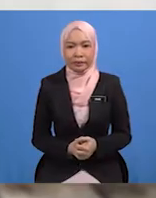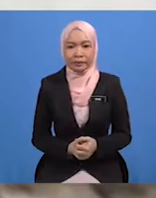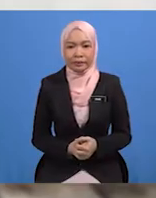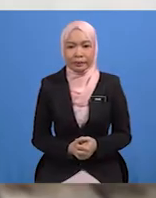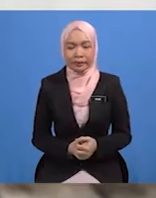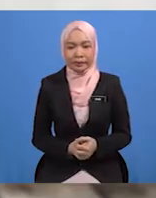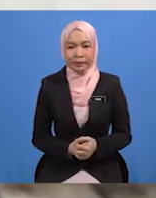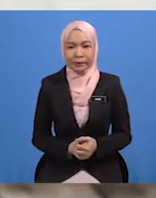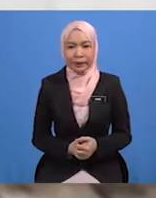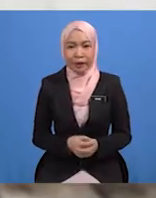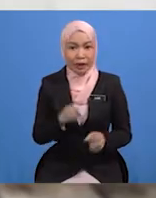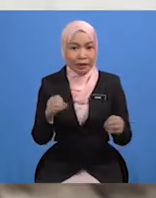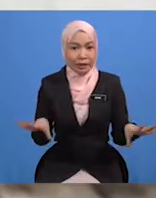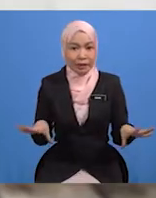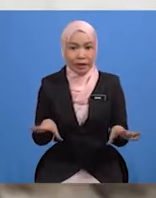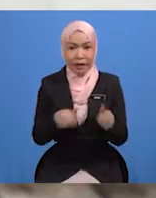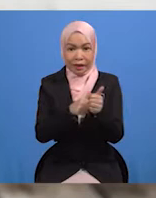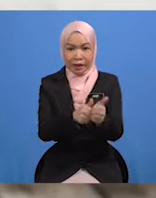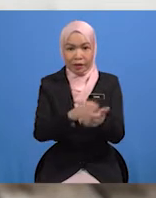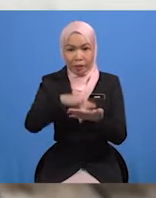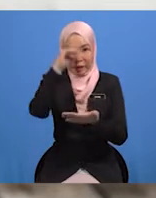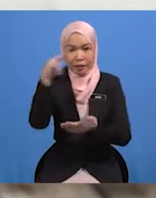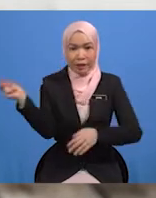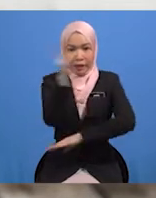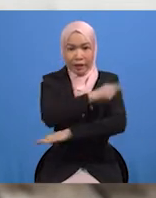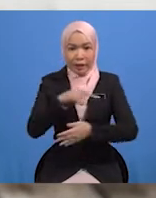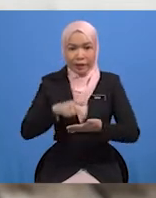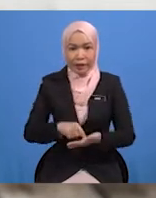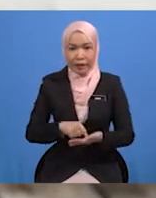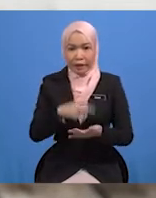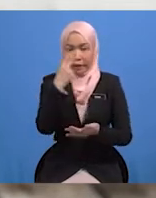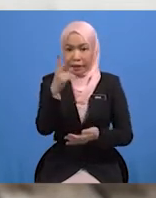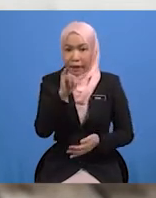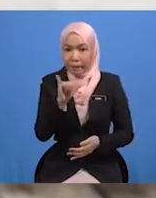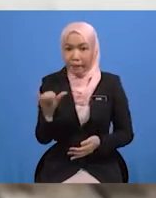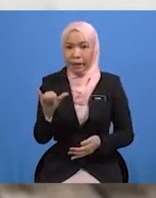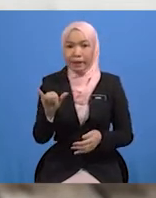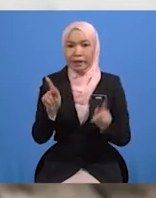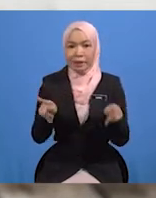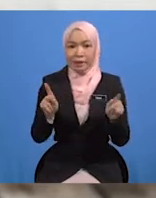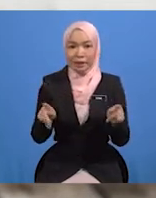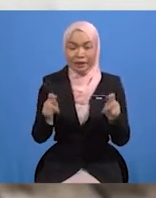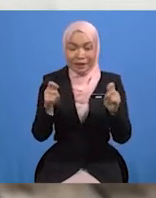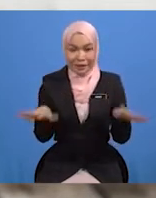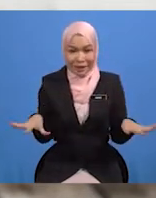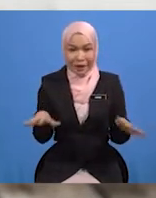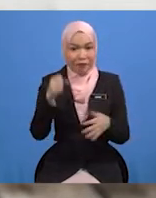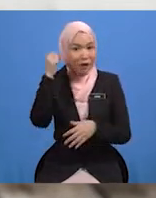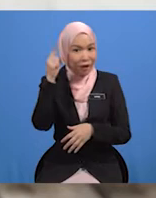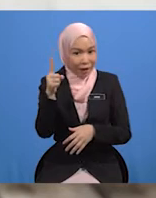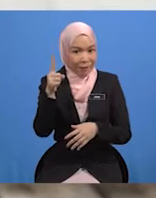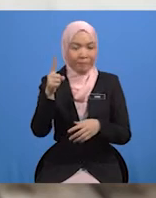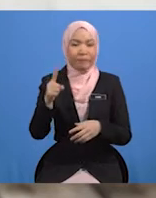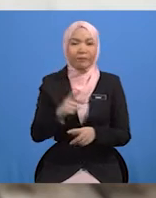Setelah mengikuti pembelajaran pada hari ini, nampaknya para pelajar telah memahami